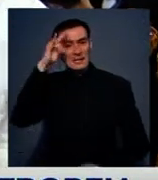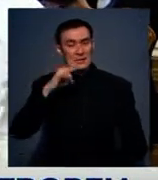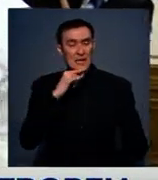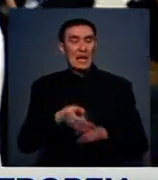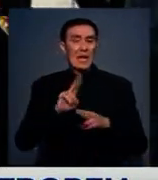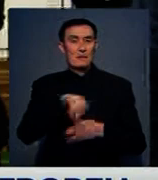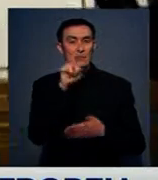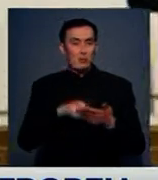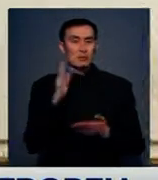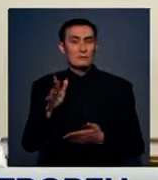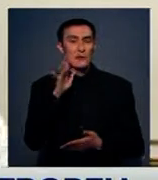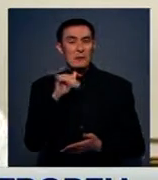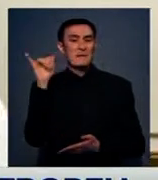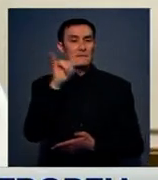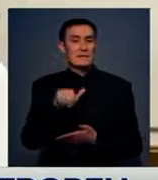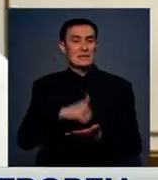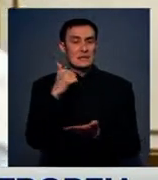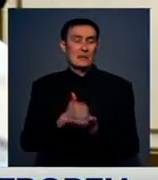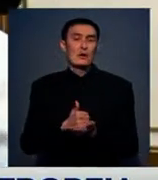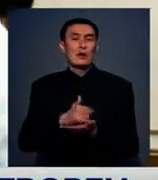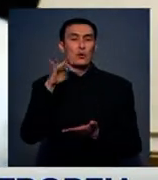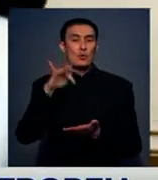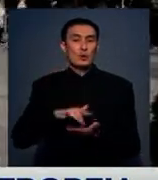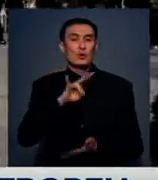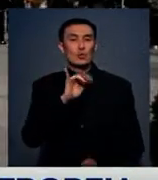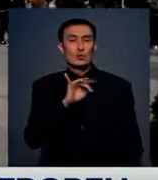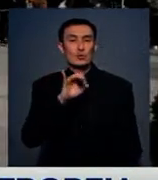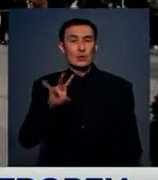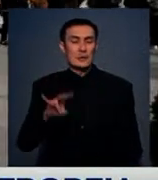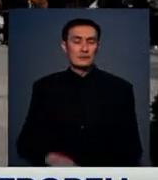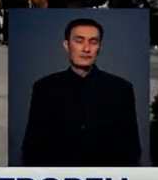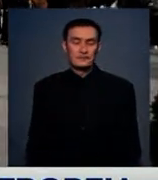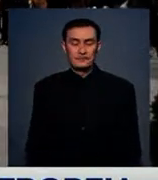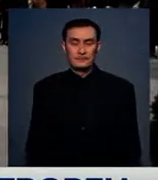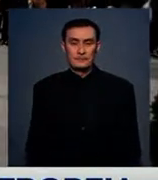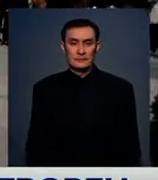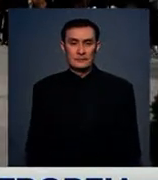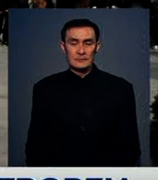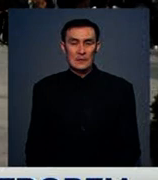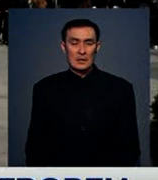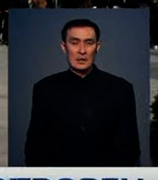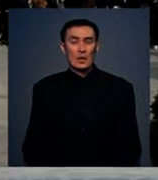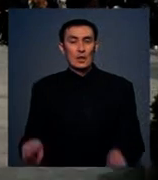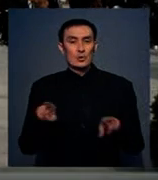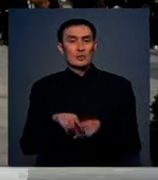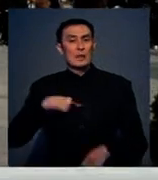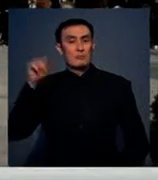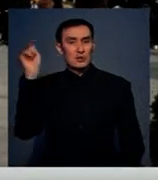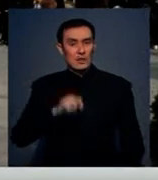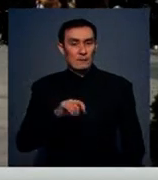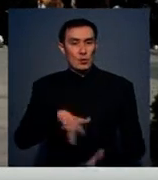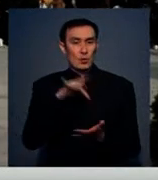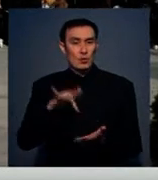вопрос будет рассмотрен и во время визита Мун Дже Ина в Нур-Султан. И недавно я ездил тоже Астану